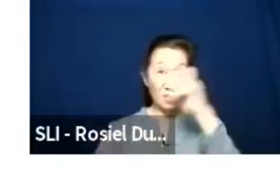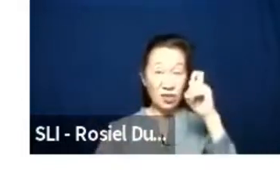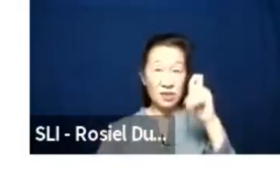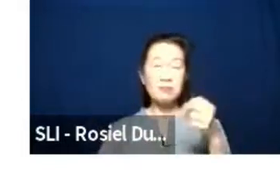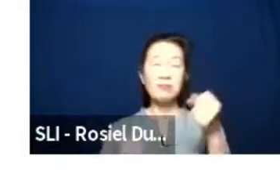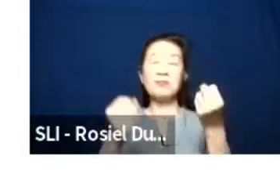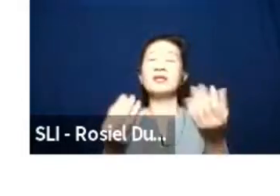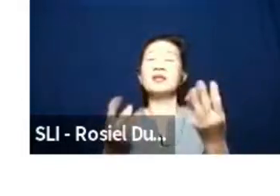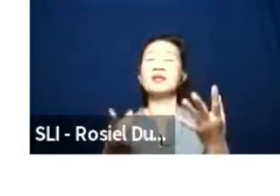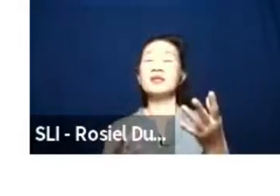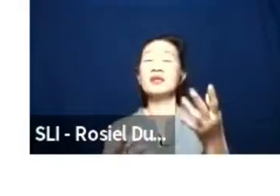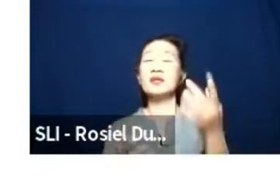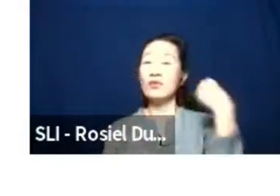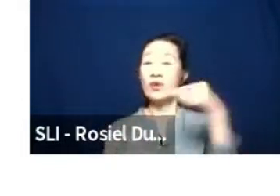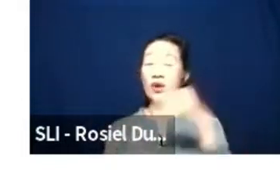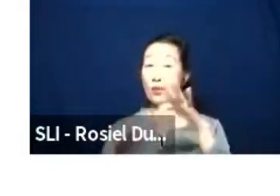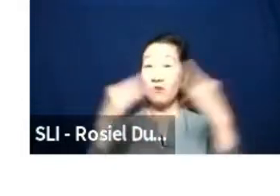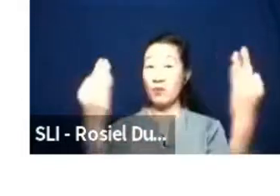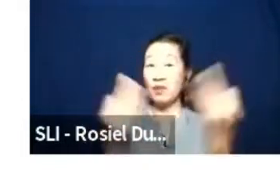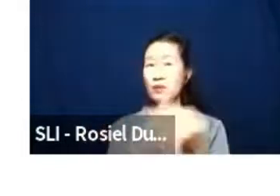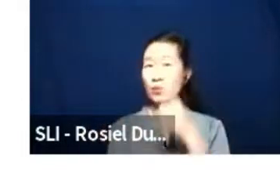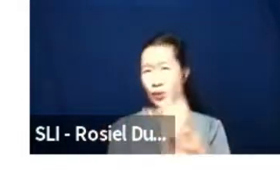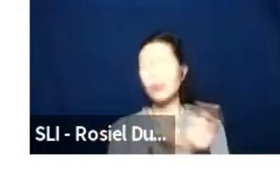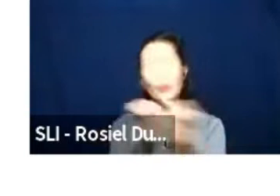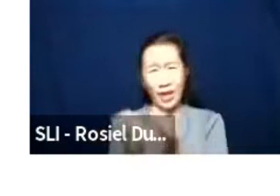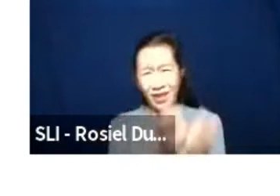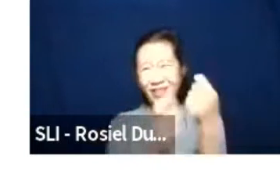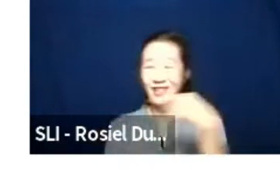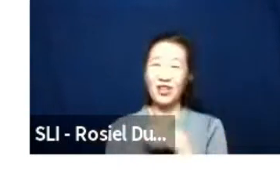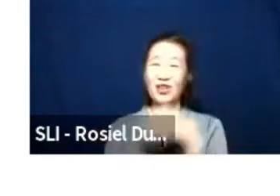madami, sa ating mga pamilya, talagang magkakasama tayo